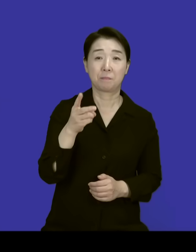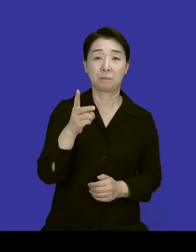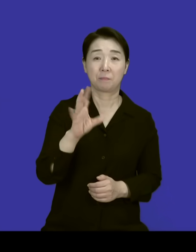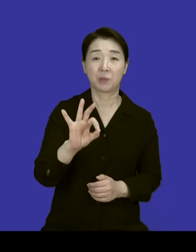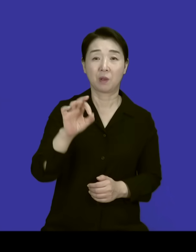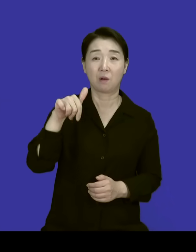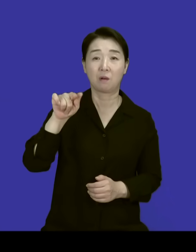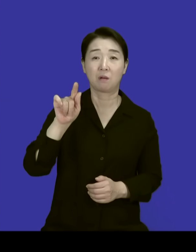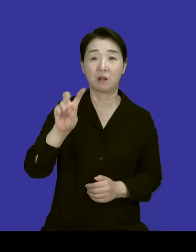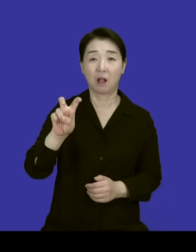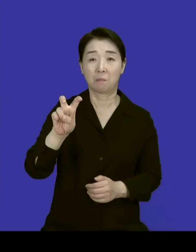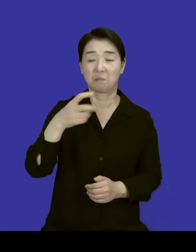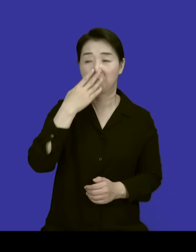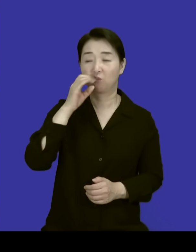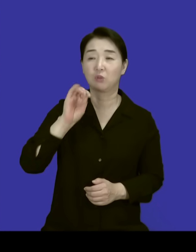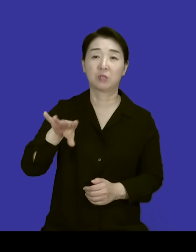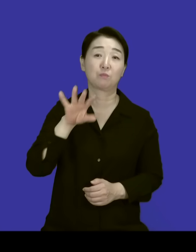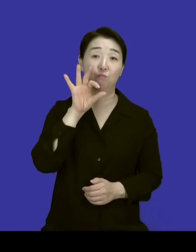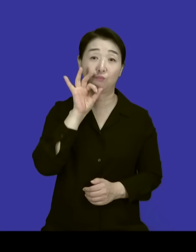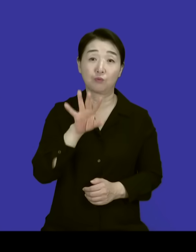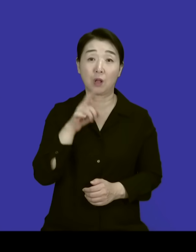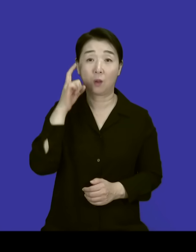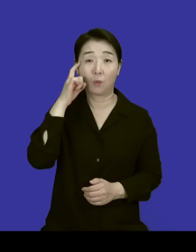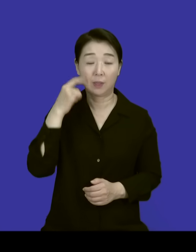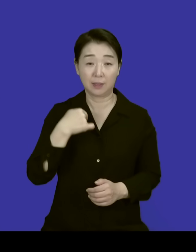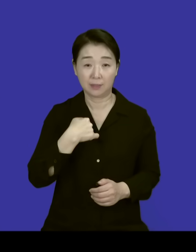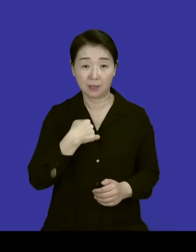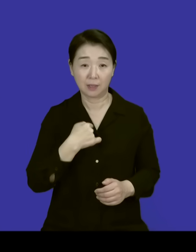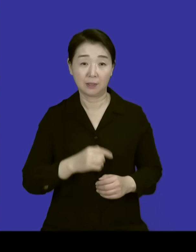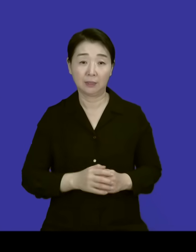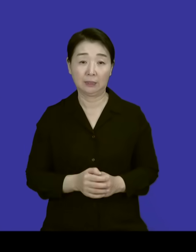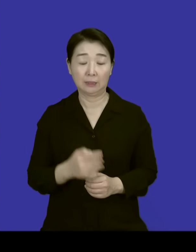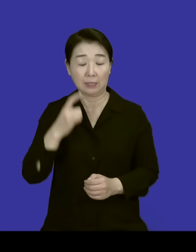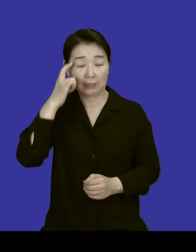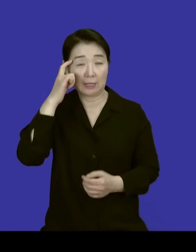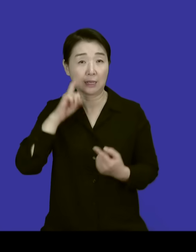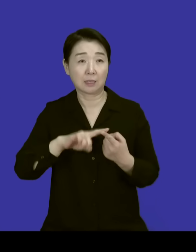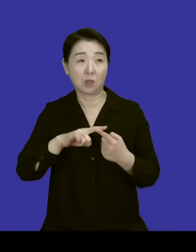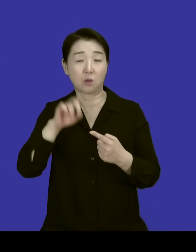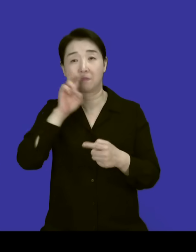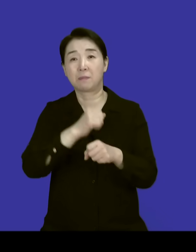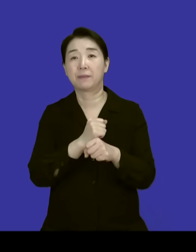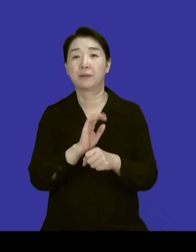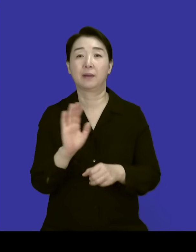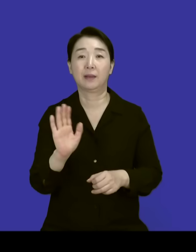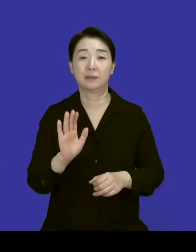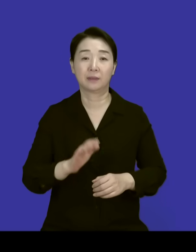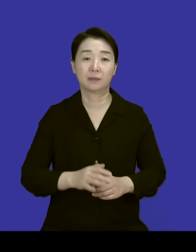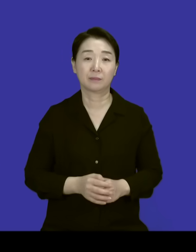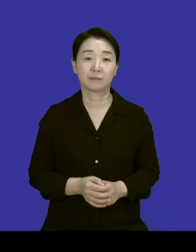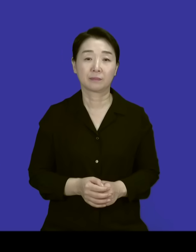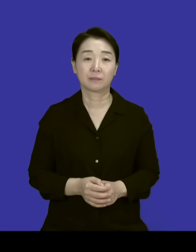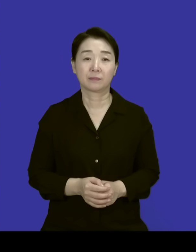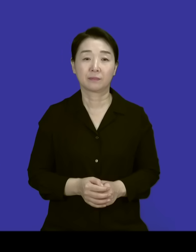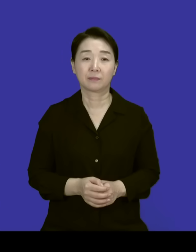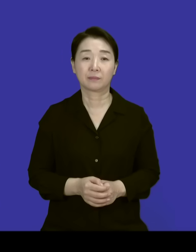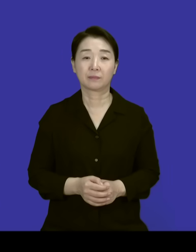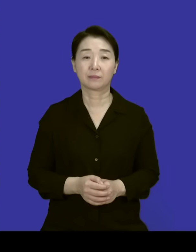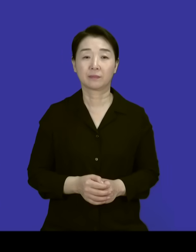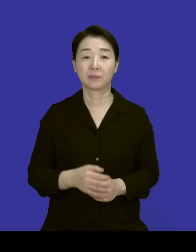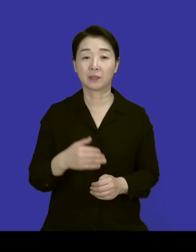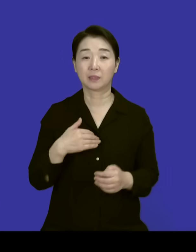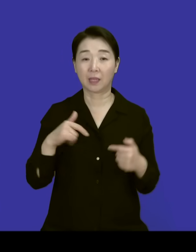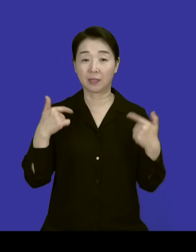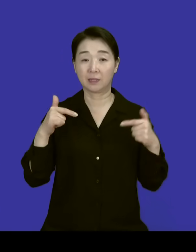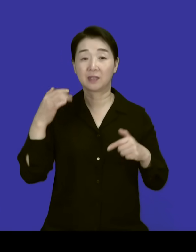절대 무시할 수는 없는 것 같아요. 저는 제 의지로 만든 음악은 아니라고 생각해요. 오. 이거는 저는